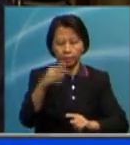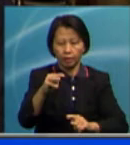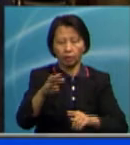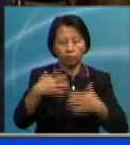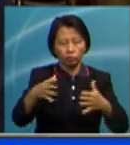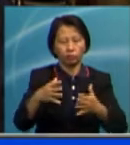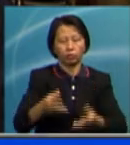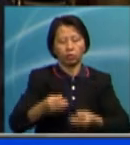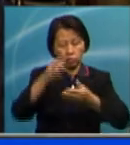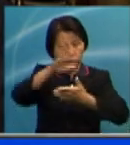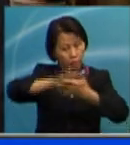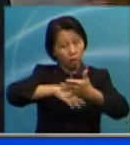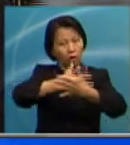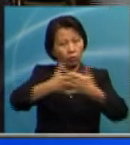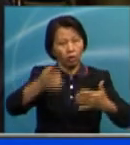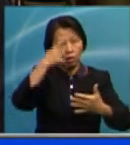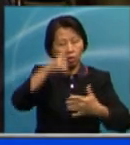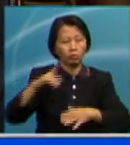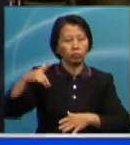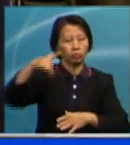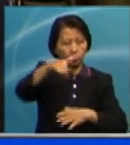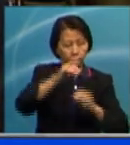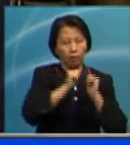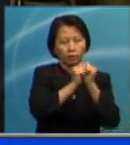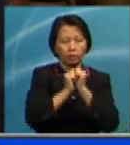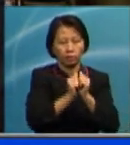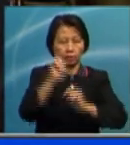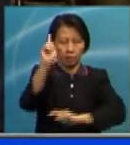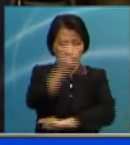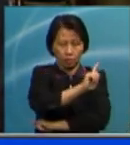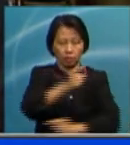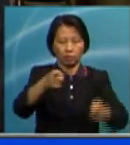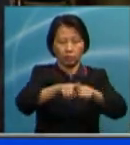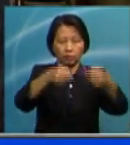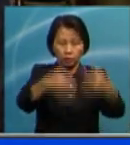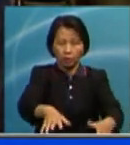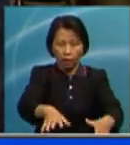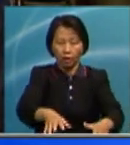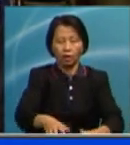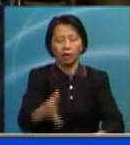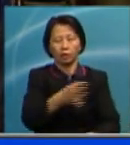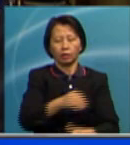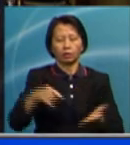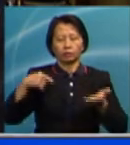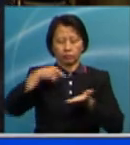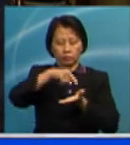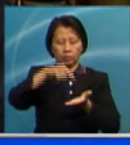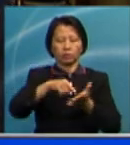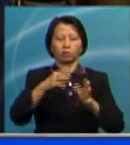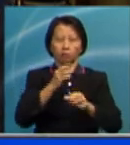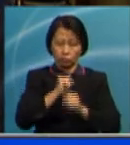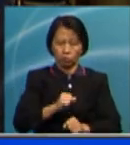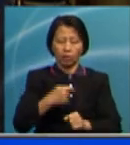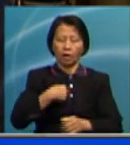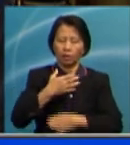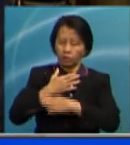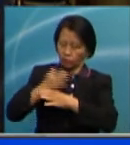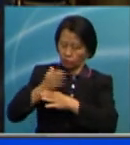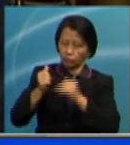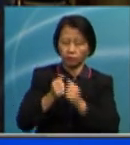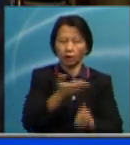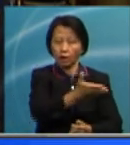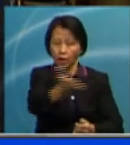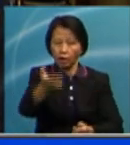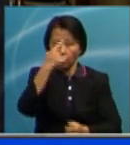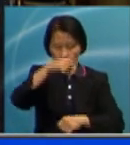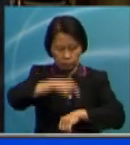telah pun dijadualkan untuk terbang bersama pada hari kejadian dan saya kira ini antara yang dapat saya kongsikan dengan anda